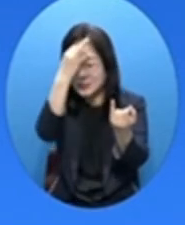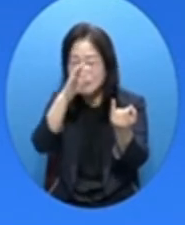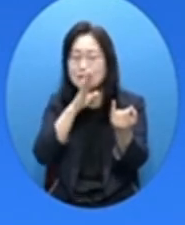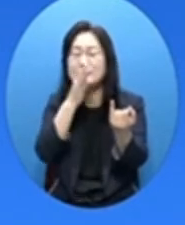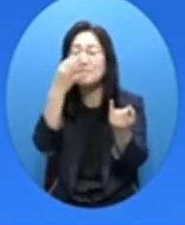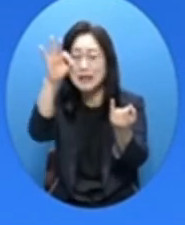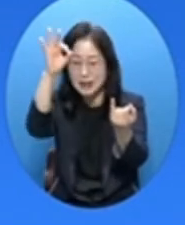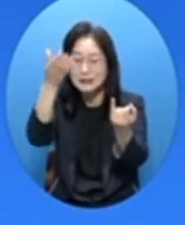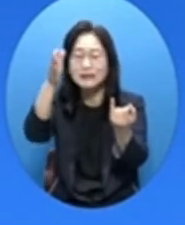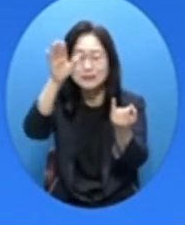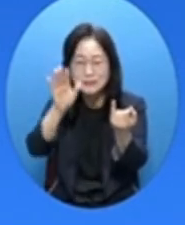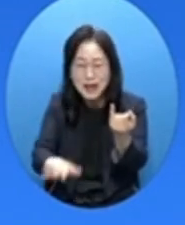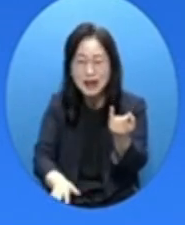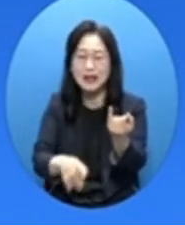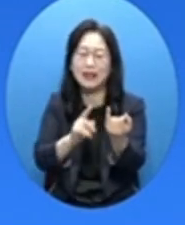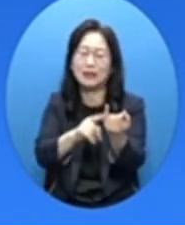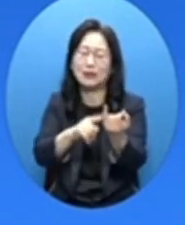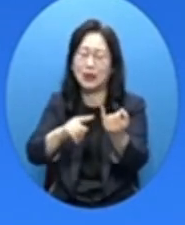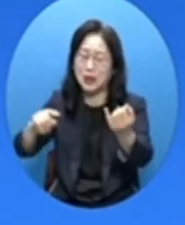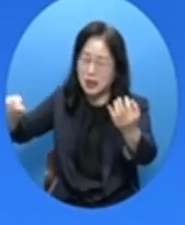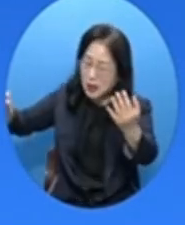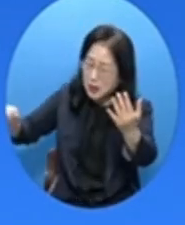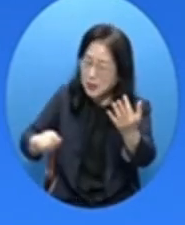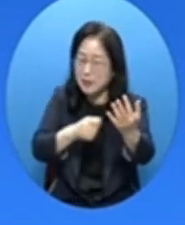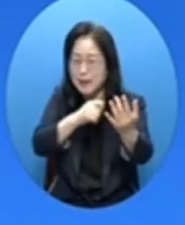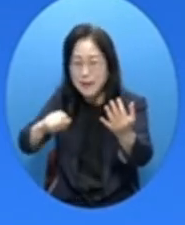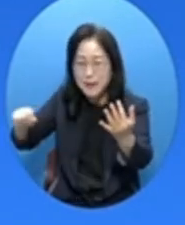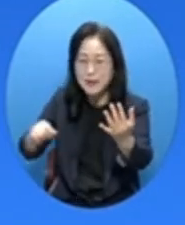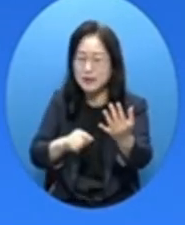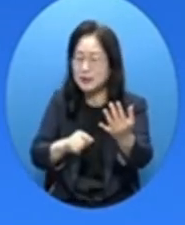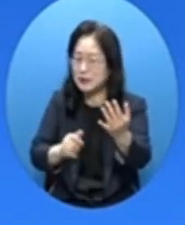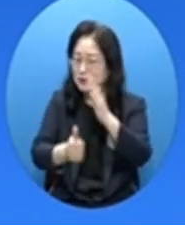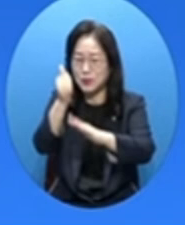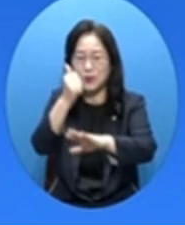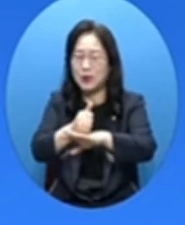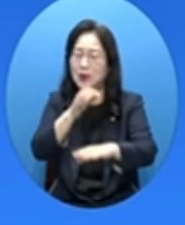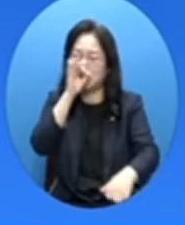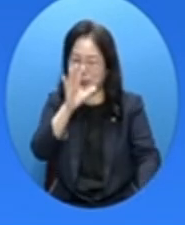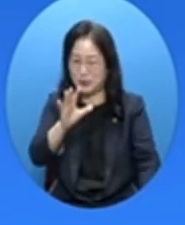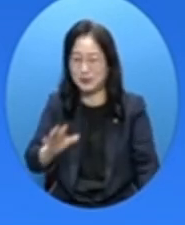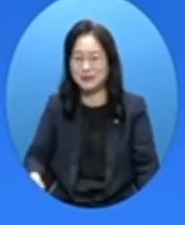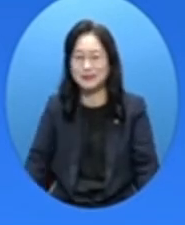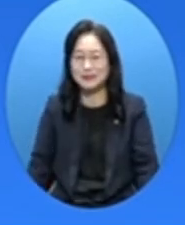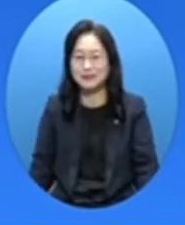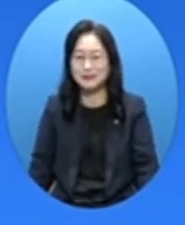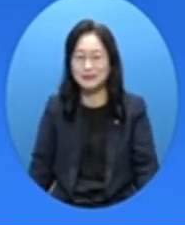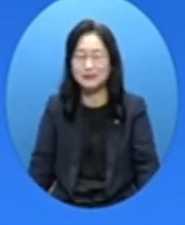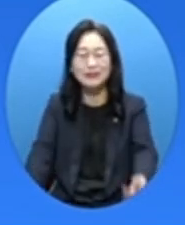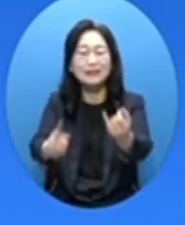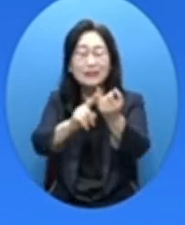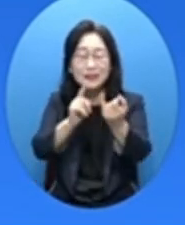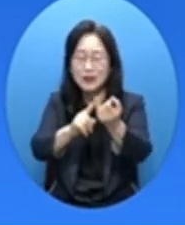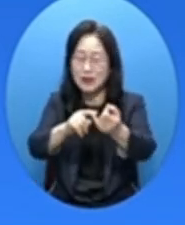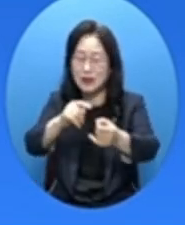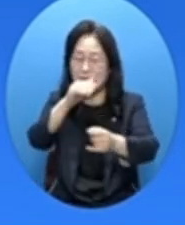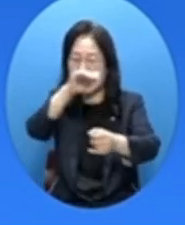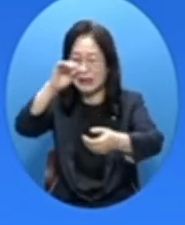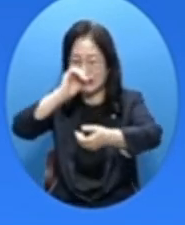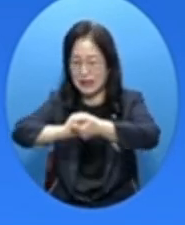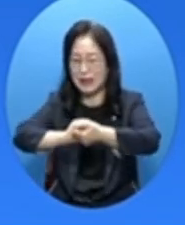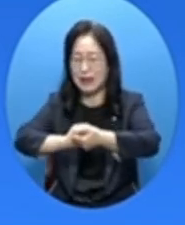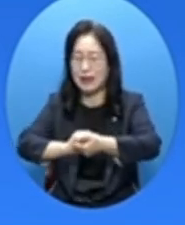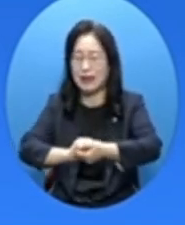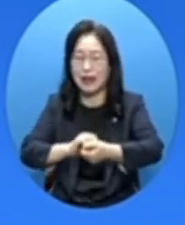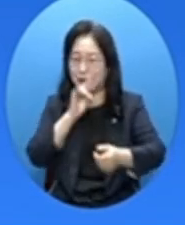걸 인정하지만 그 바이올린은 대상할 수가 없다 너에겐 한계가 있다